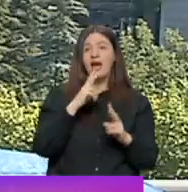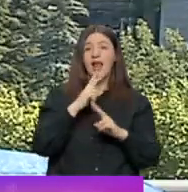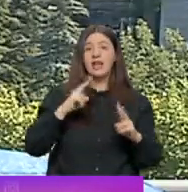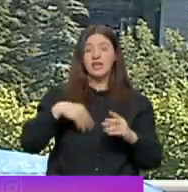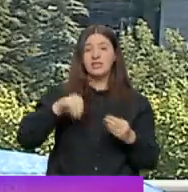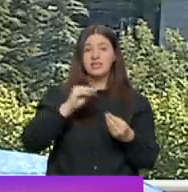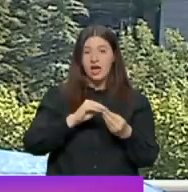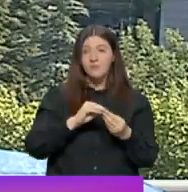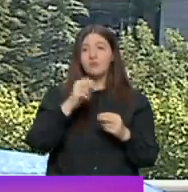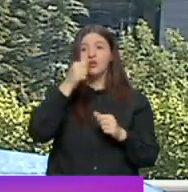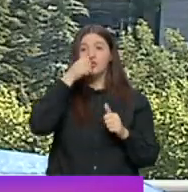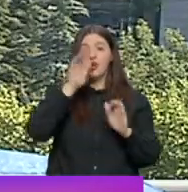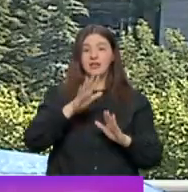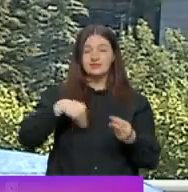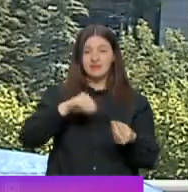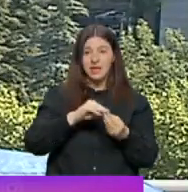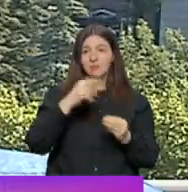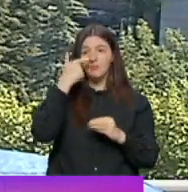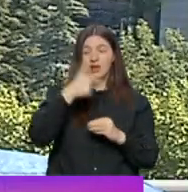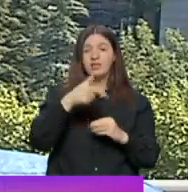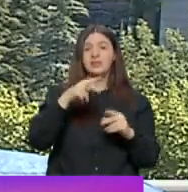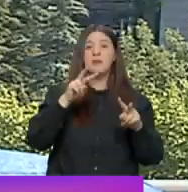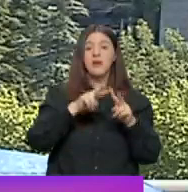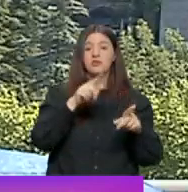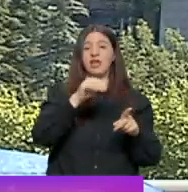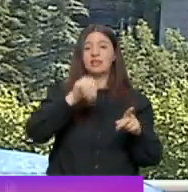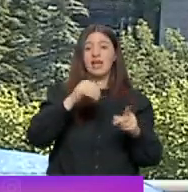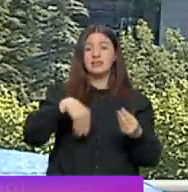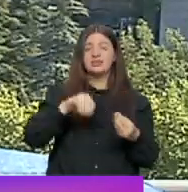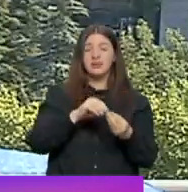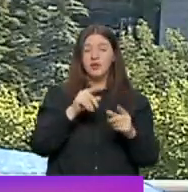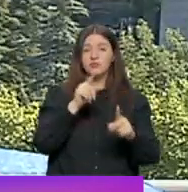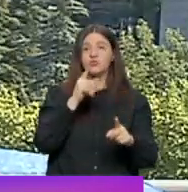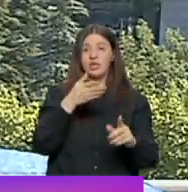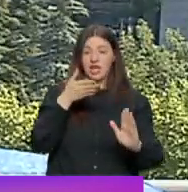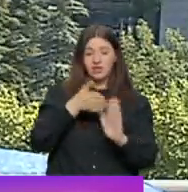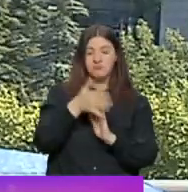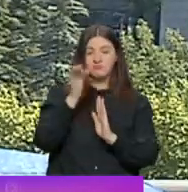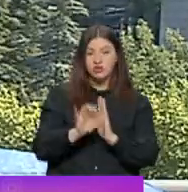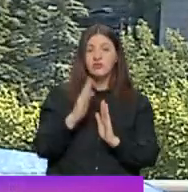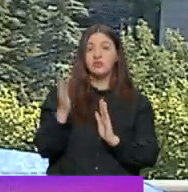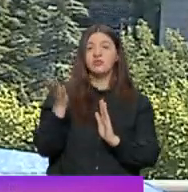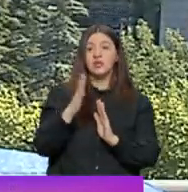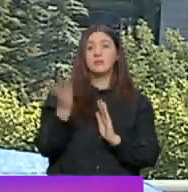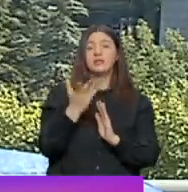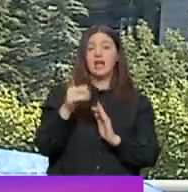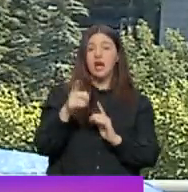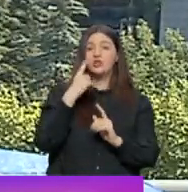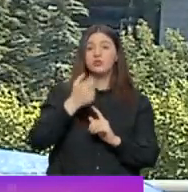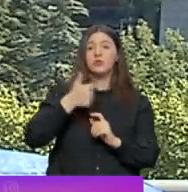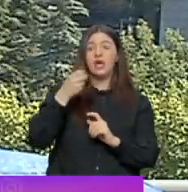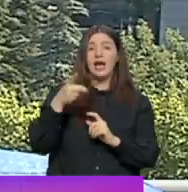elektrik zammı, doğalgaz zammı, benzin ve mazot, onlara gelen zamlar, bunlarla giriş yaptık. Sonra mesela Cumhurbaşkanı